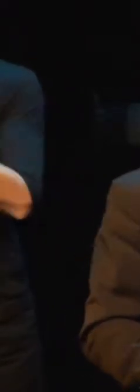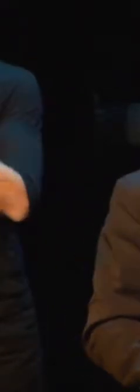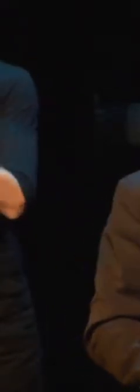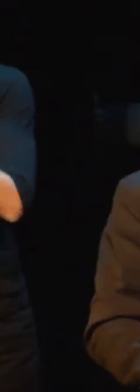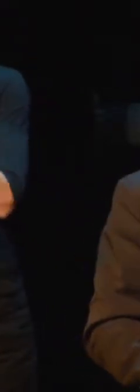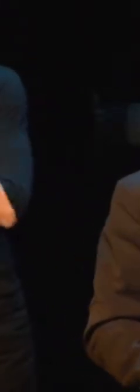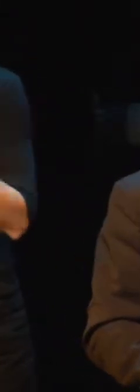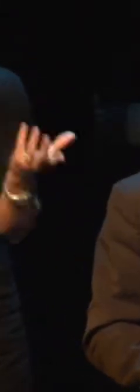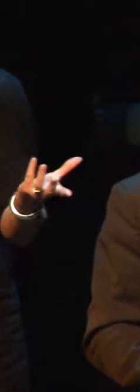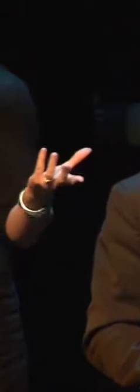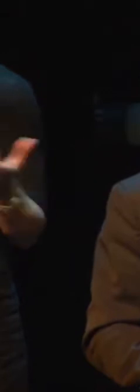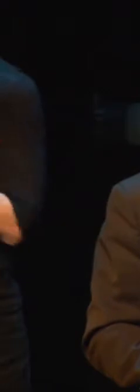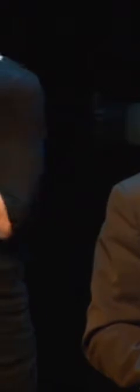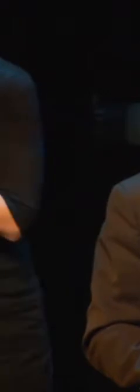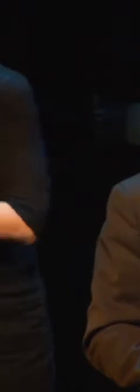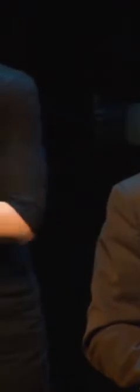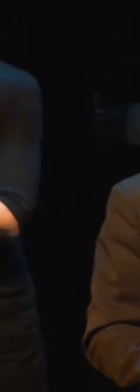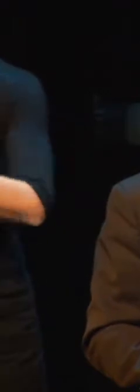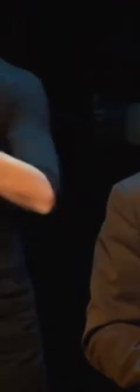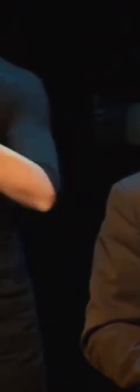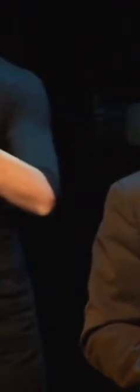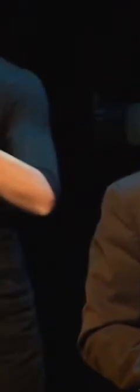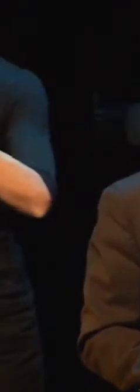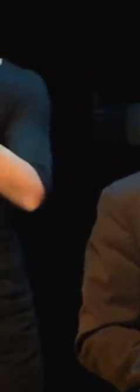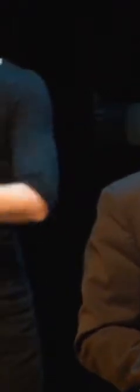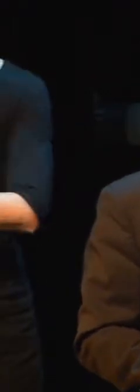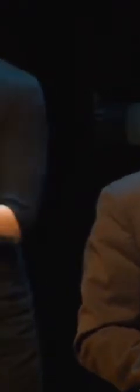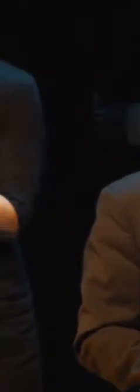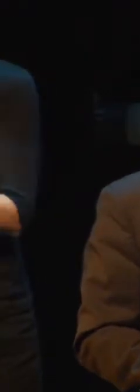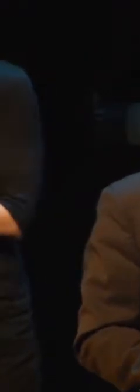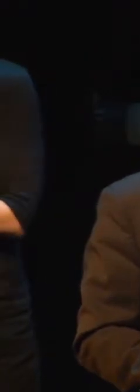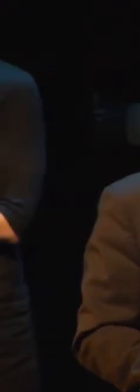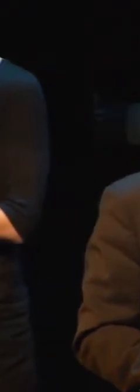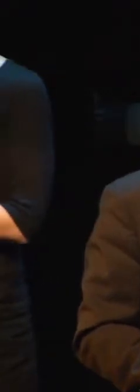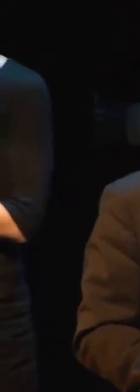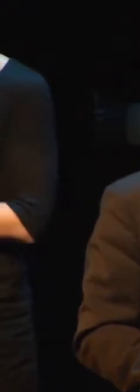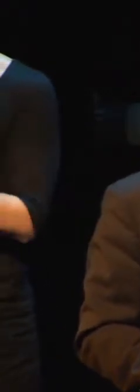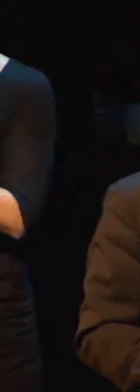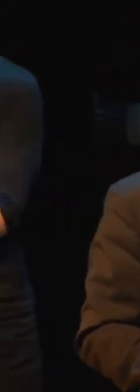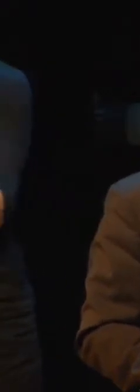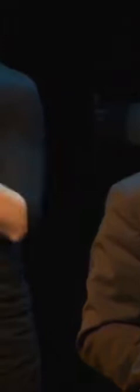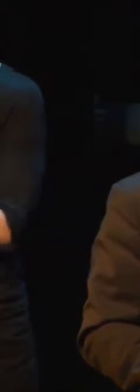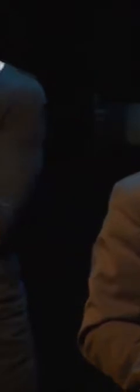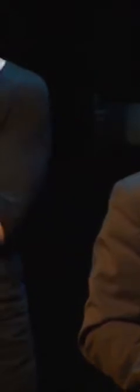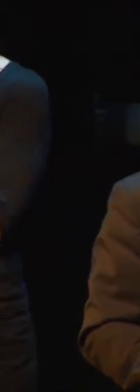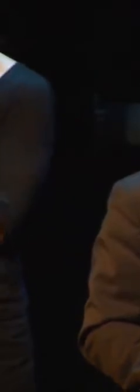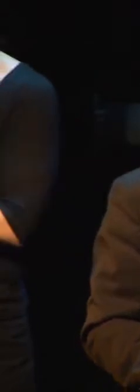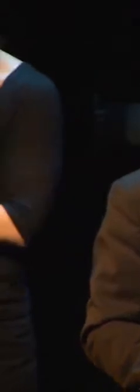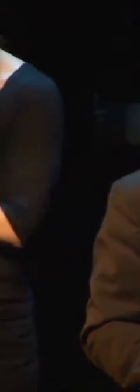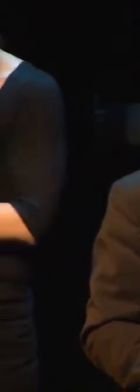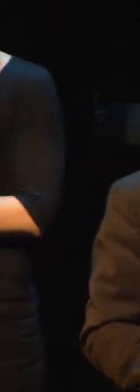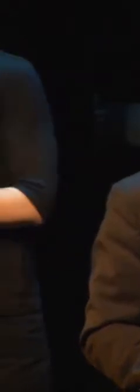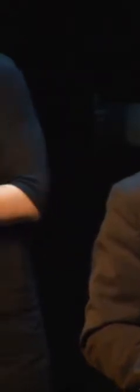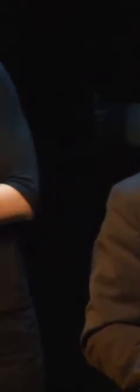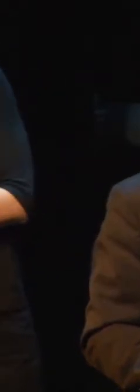maintenant pourquoi à la naissance, le cerveau fait 500 grammes. Chez l'âge adulte, il fait 1,3 kg, 1,4 kg. La différence, c'est